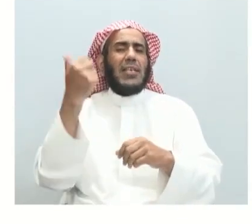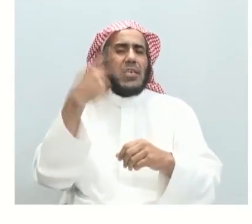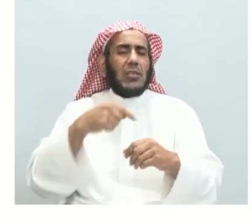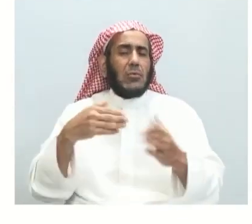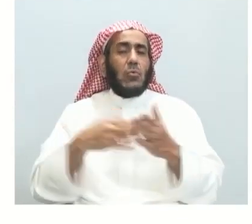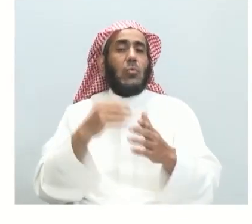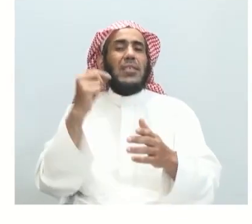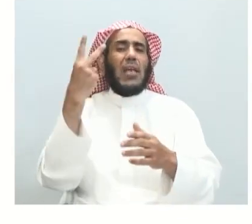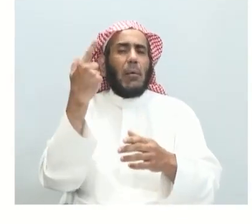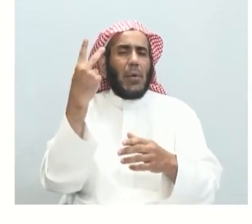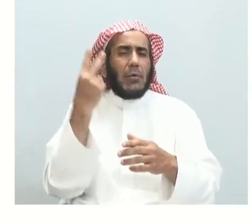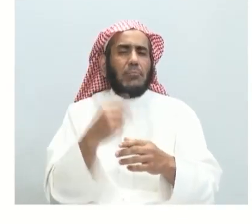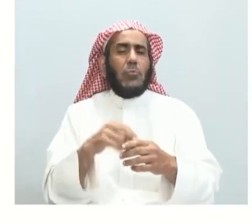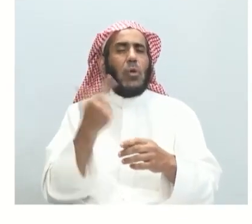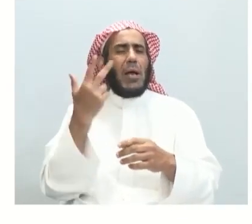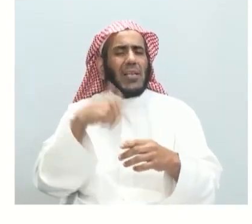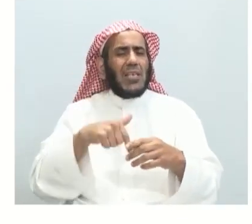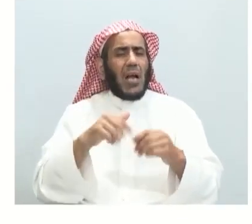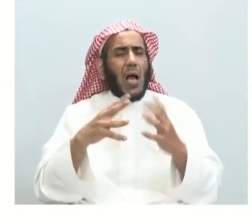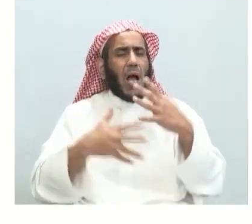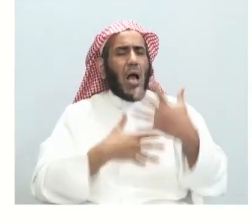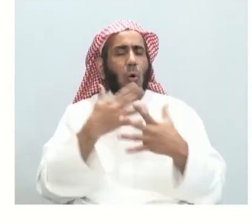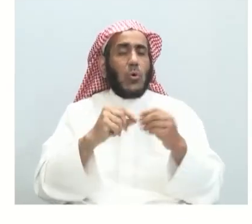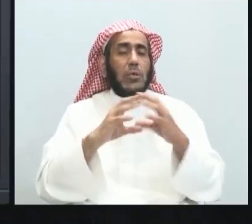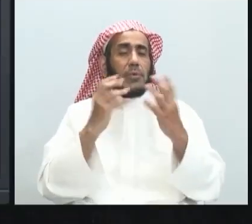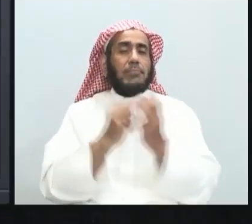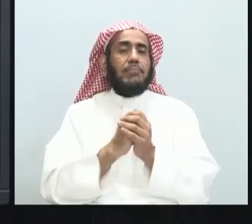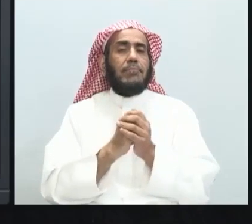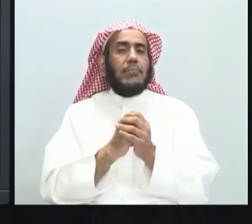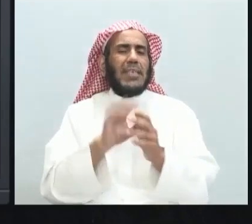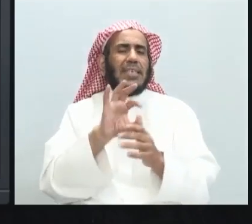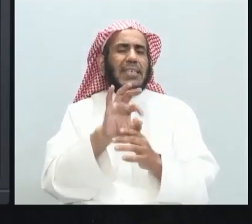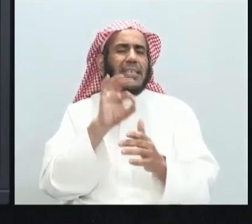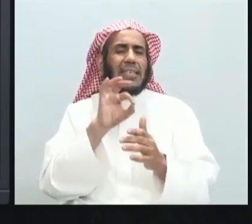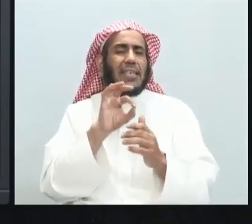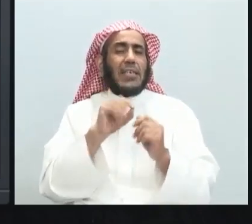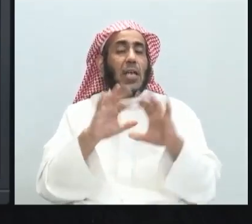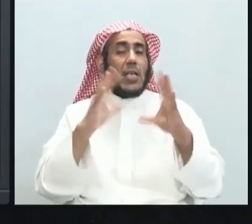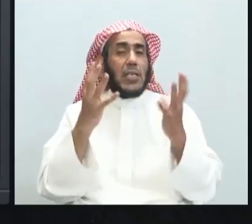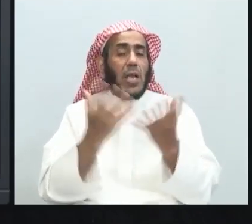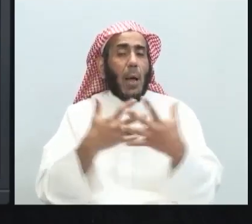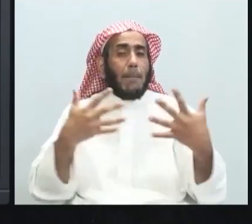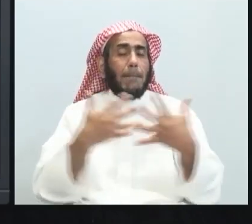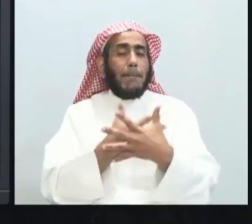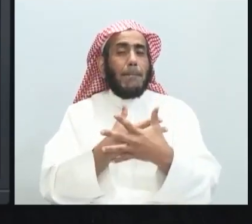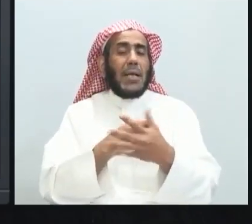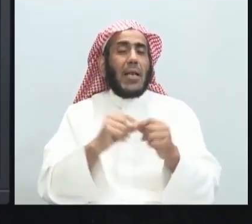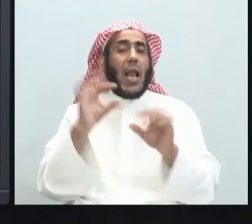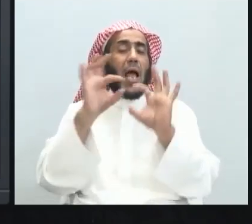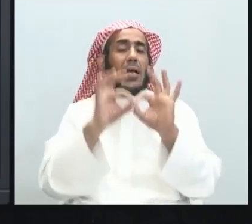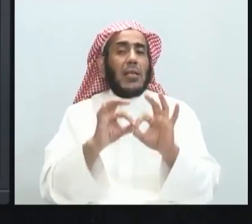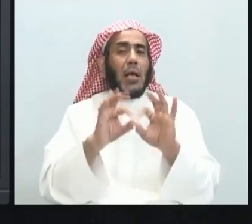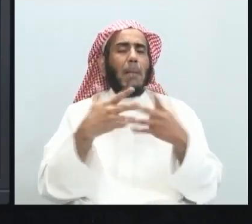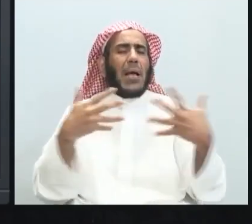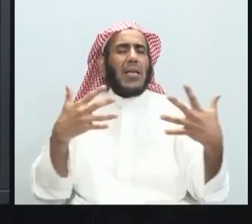عش والسابعه عش وحاول ونحاول جميعا استخراج الجامع بين هذه الايات